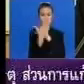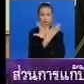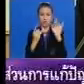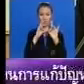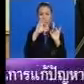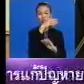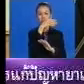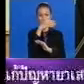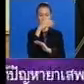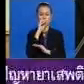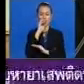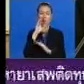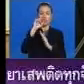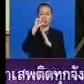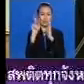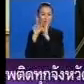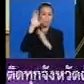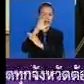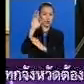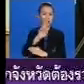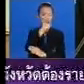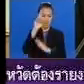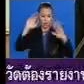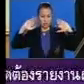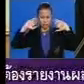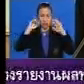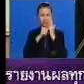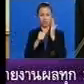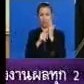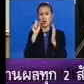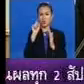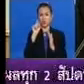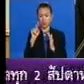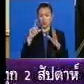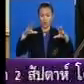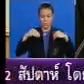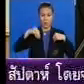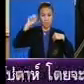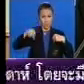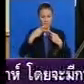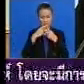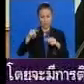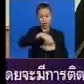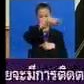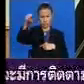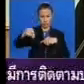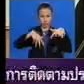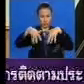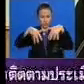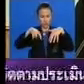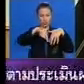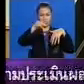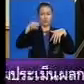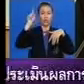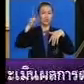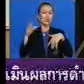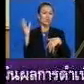บังคับใช้กฎหมายครับรัฐบาลควรจะเร่งแก้ไขเพื่อให้ทุกฝ่ายยอมรับได้แต่ต้องฟังเสียงของประชาชนในพื้นที่รัฐบาล